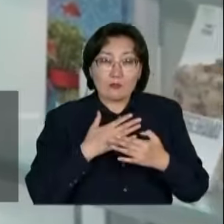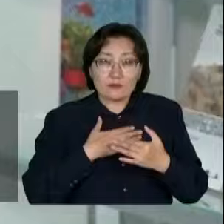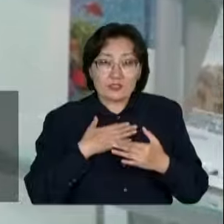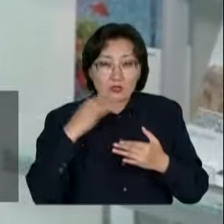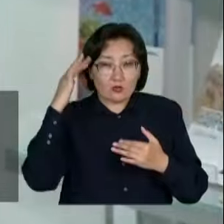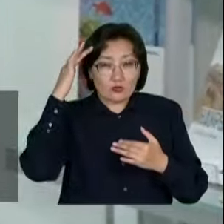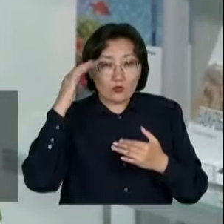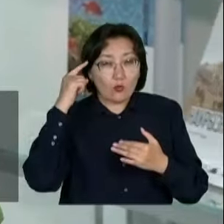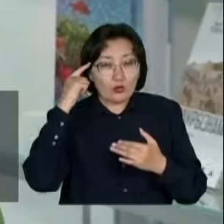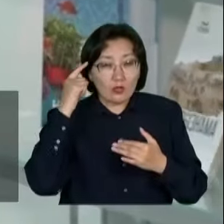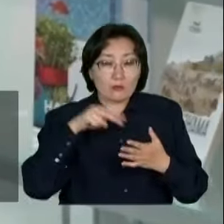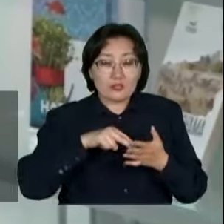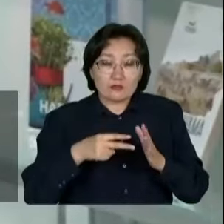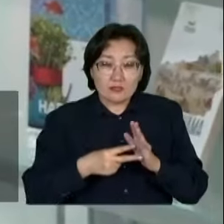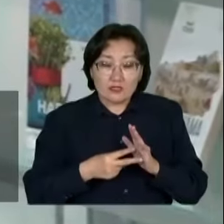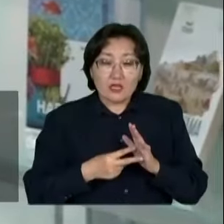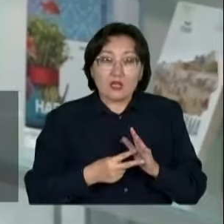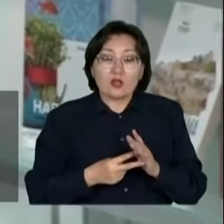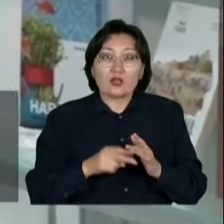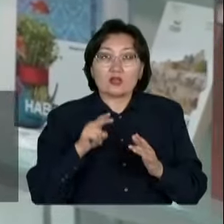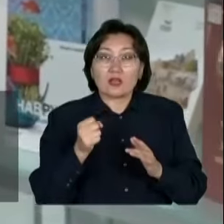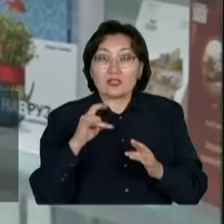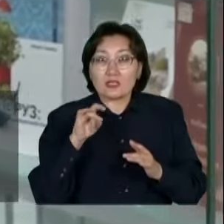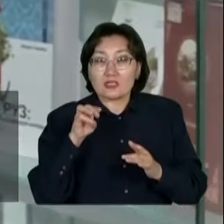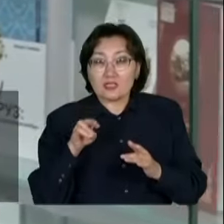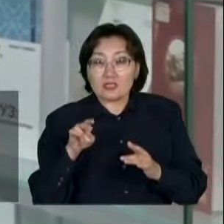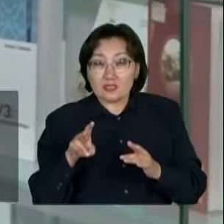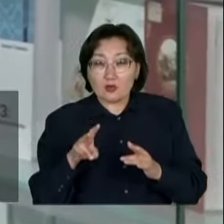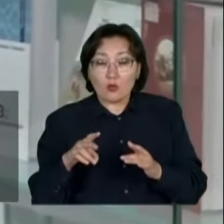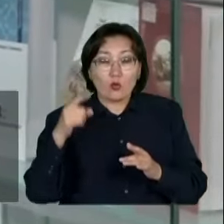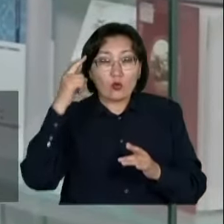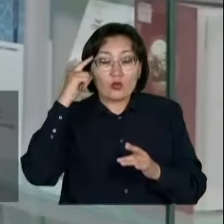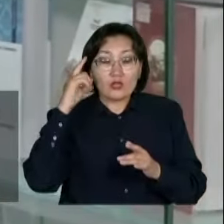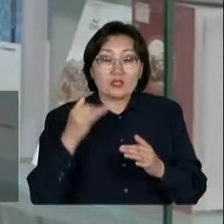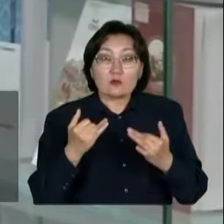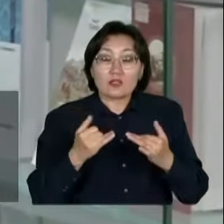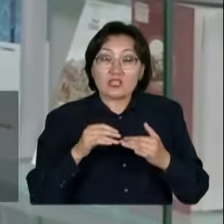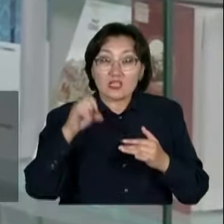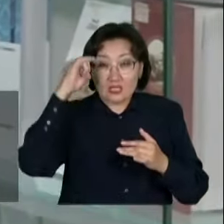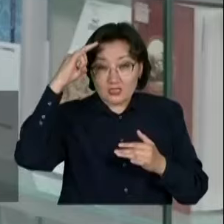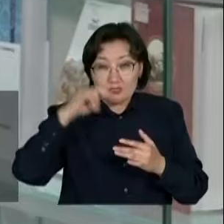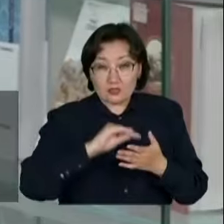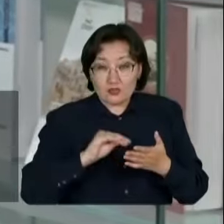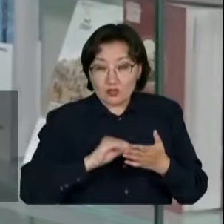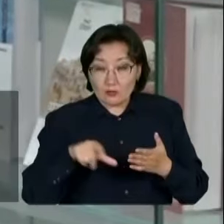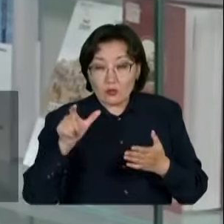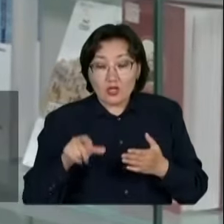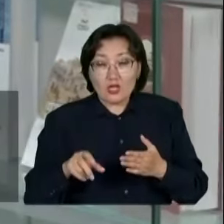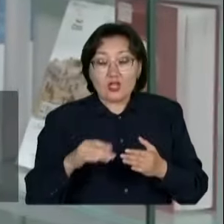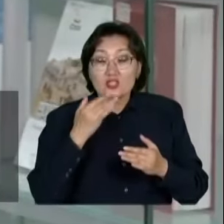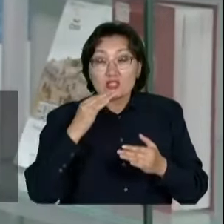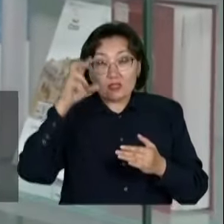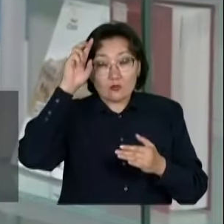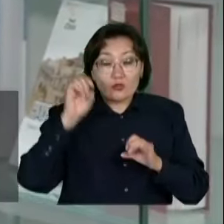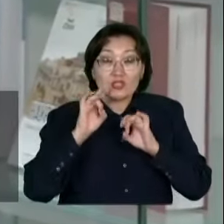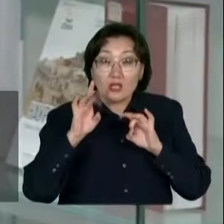арманымыз, ойымыз және Қайраттың ойы осы қазақ жазушыларын шетелдерге таныту болған.